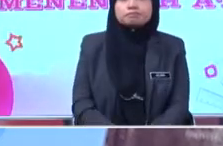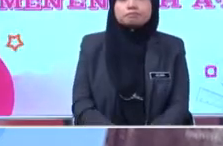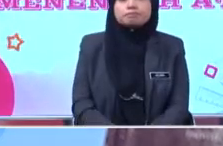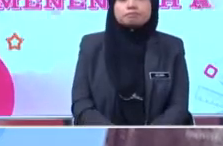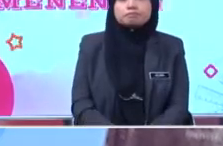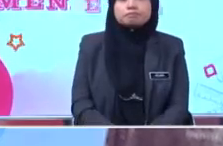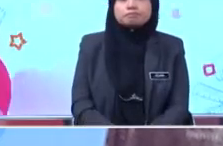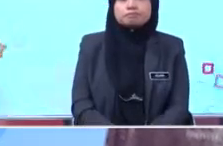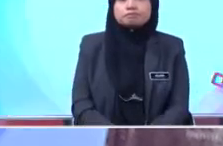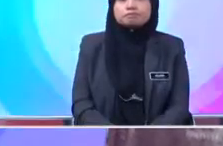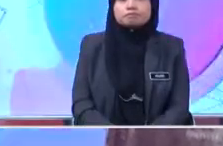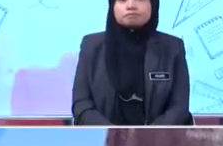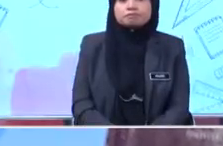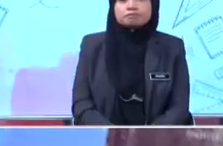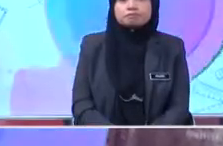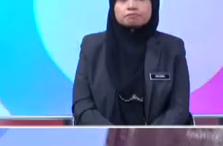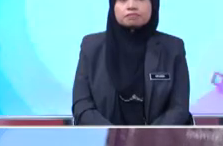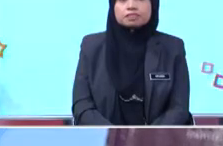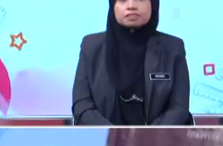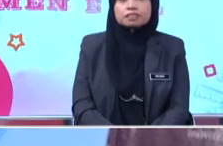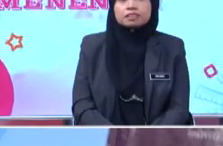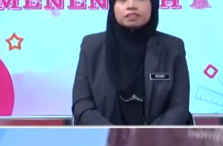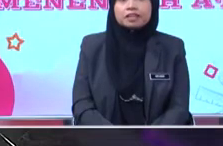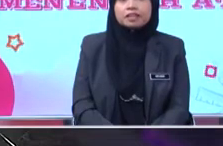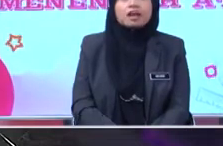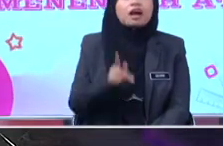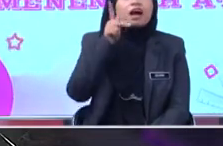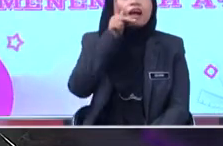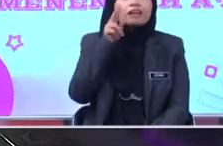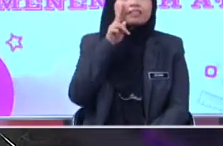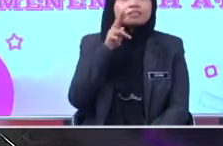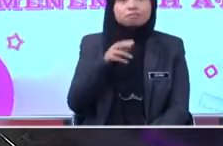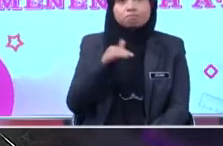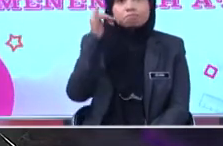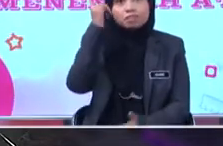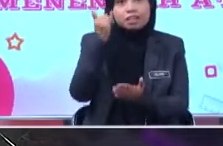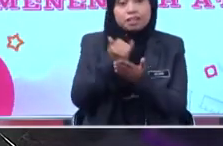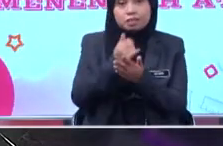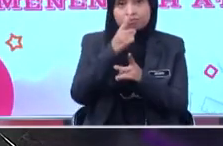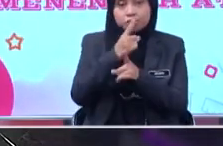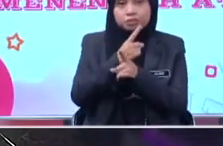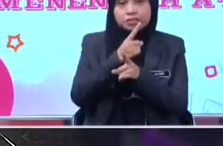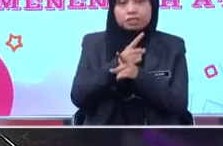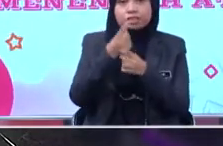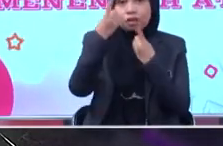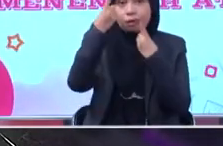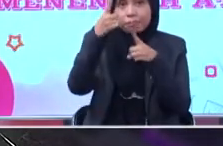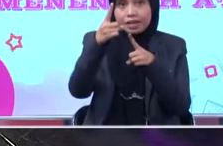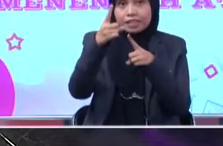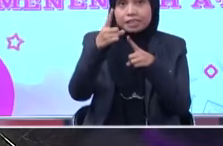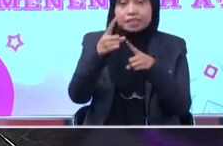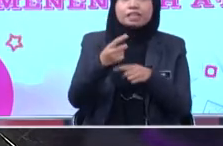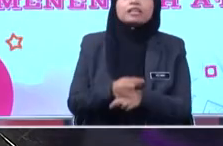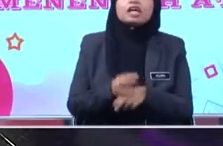123456789 10 11 12 13 15 Saya yakin kami betul-betul tak jawaban saya syuting